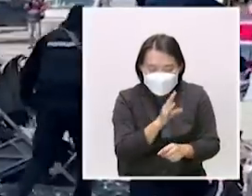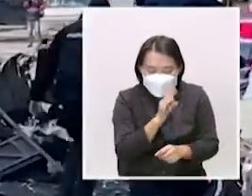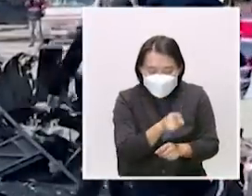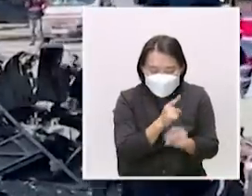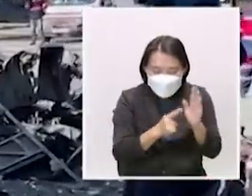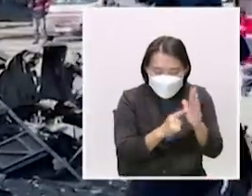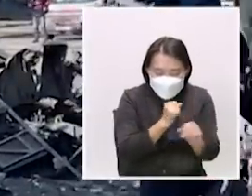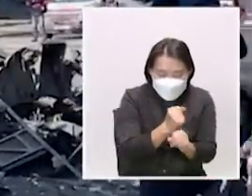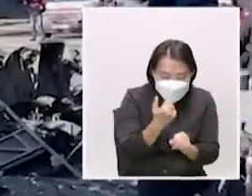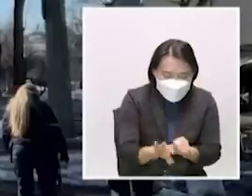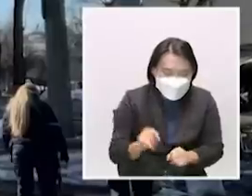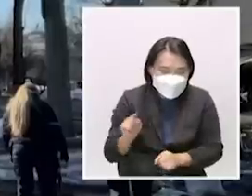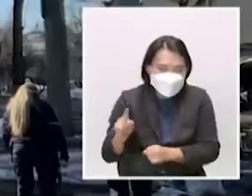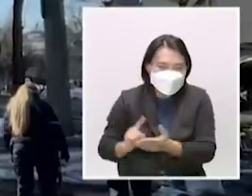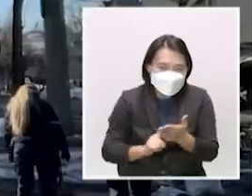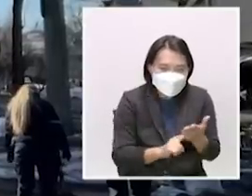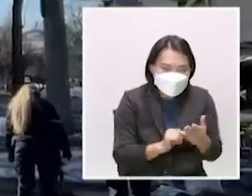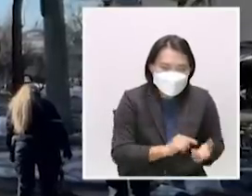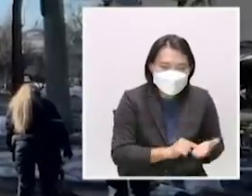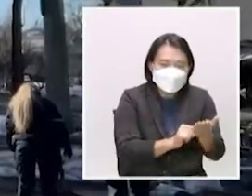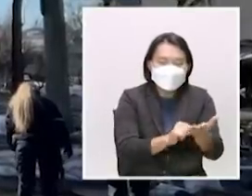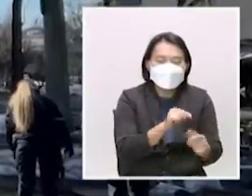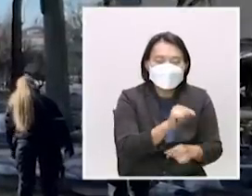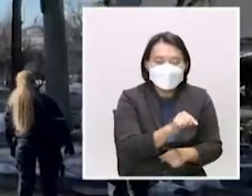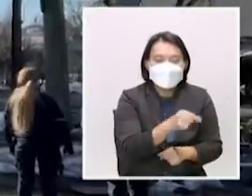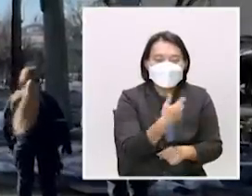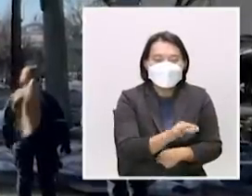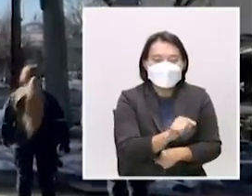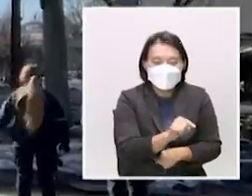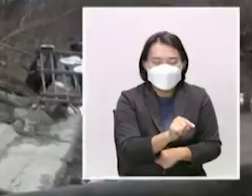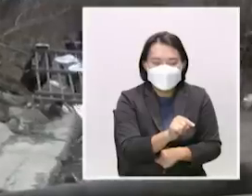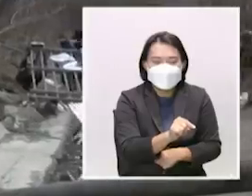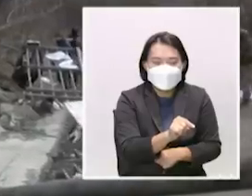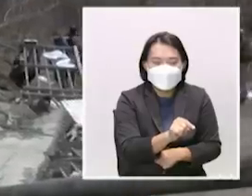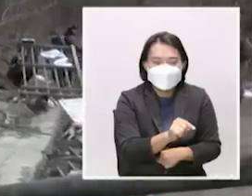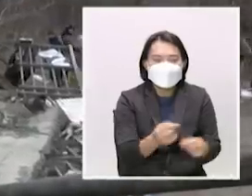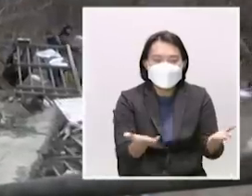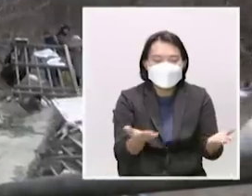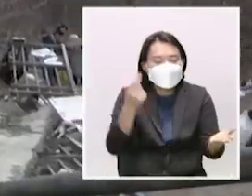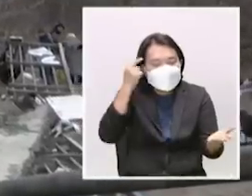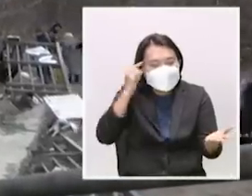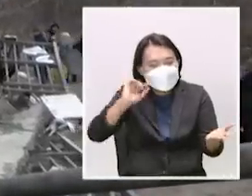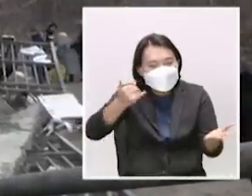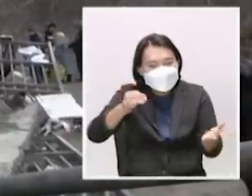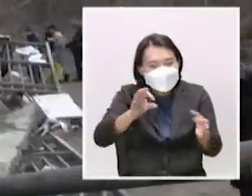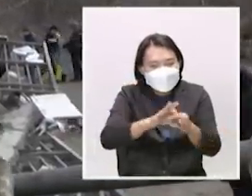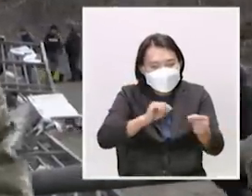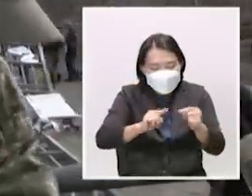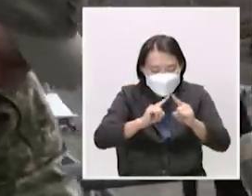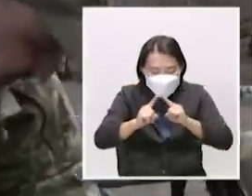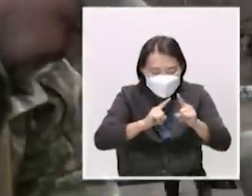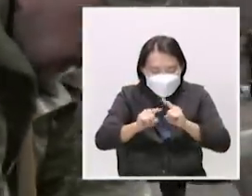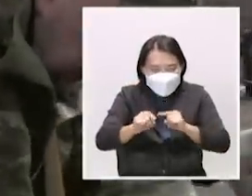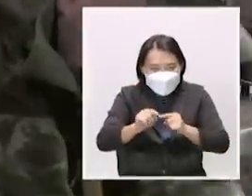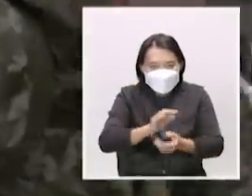Jug.คนยืนข้เสนอิี่มา ทำให้ เหมืกับว่า รงได้ส ๆ ใระดับหนึงเขาอาจจะมีการไลเกรียได